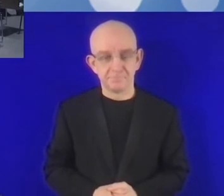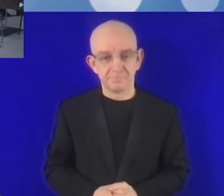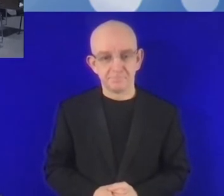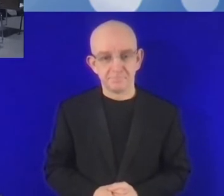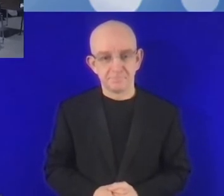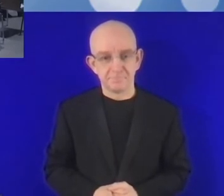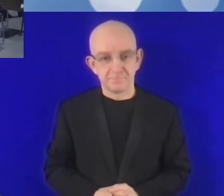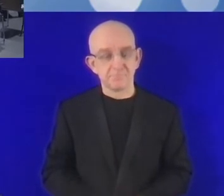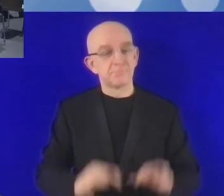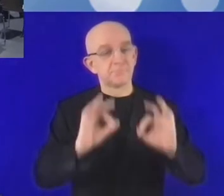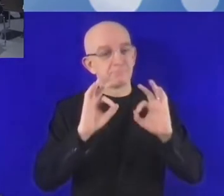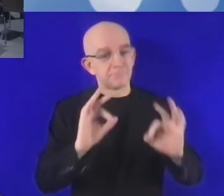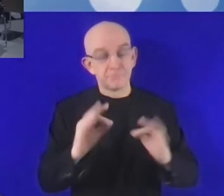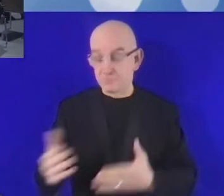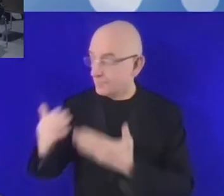Merci beaucoup,